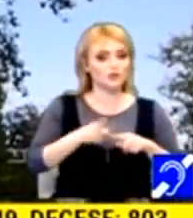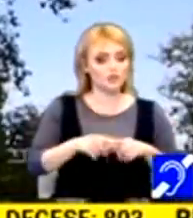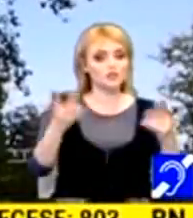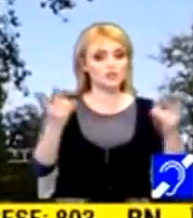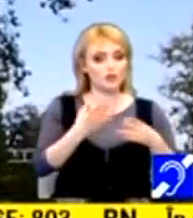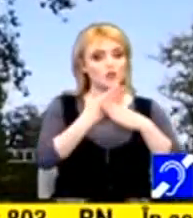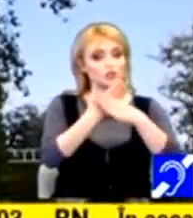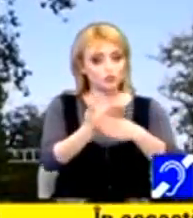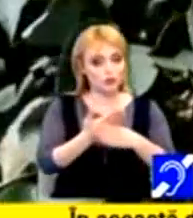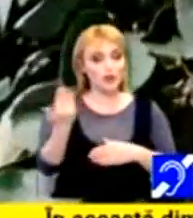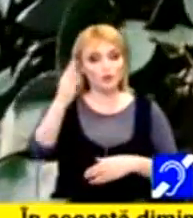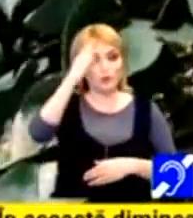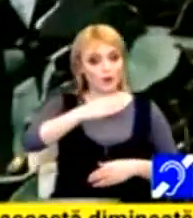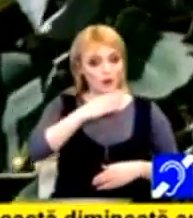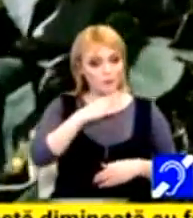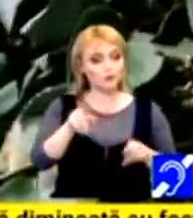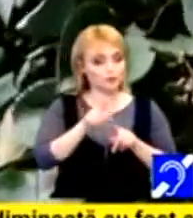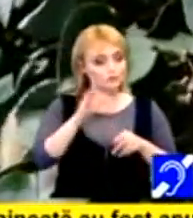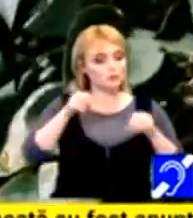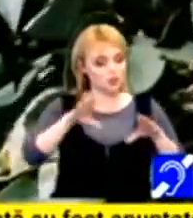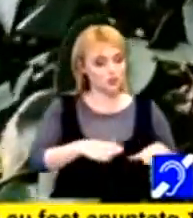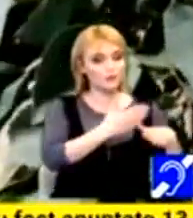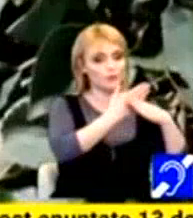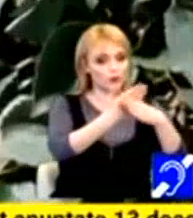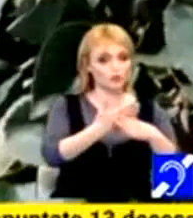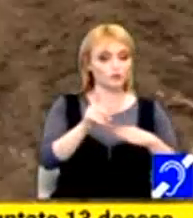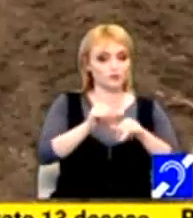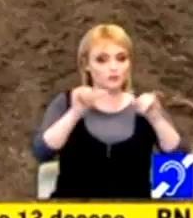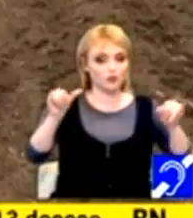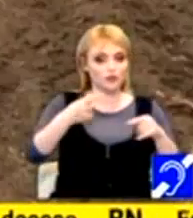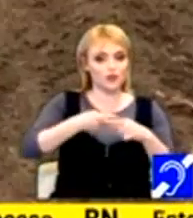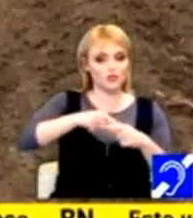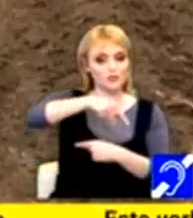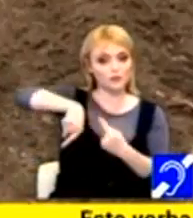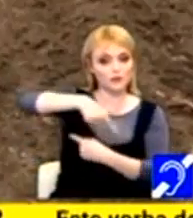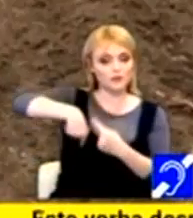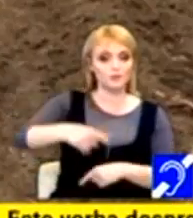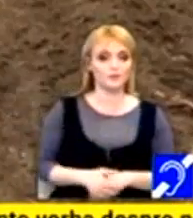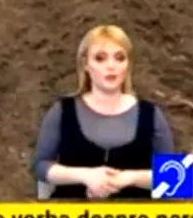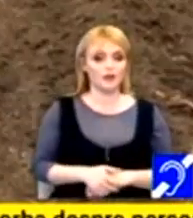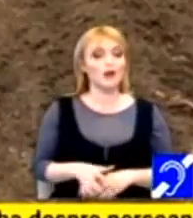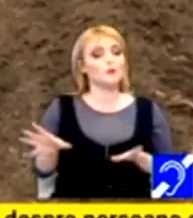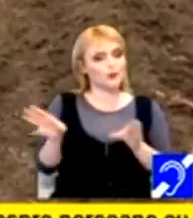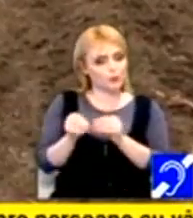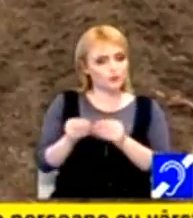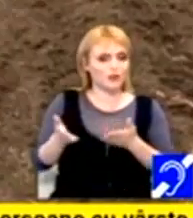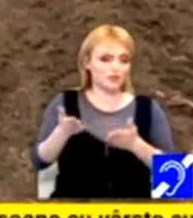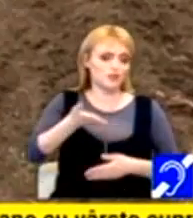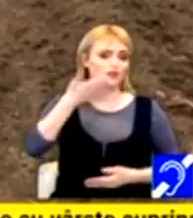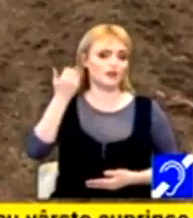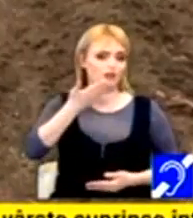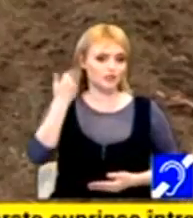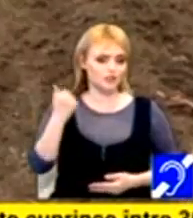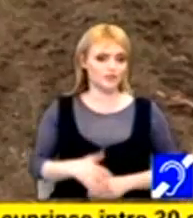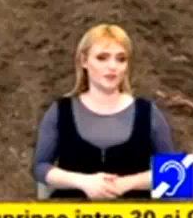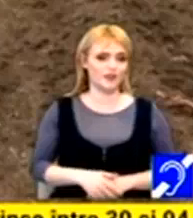de ajutor, iar tatăl ei va pune umărul la dezvoltarea afacerii. Împreună e ușor că are